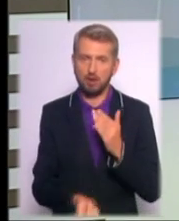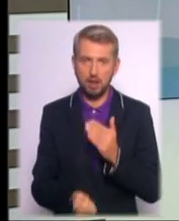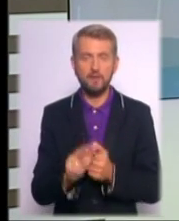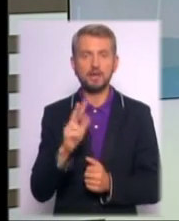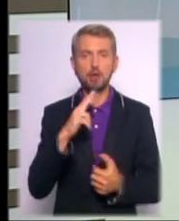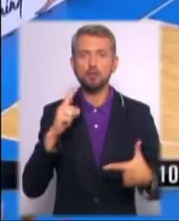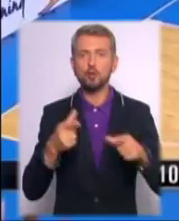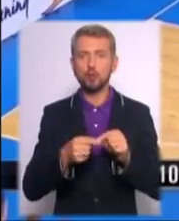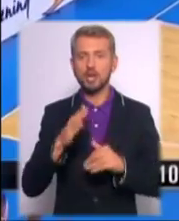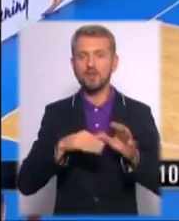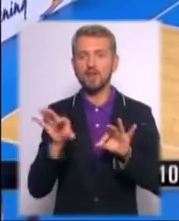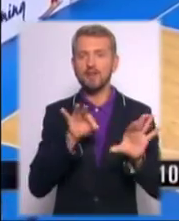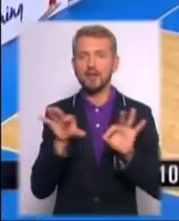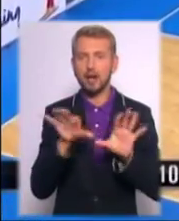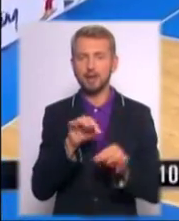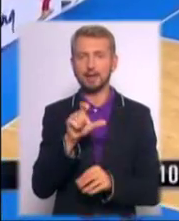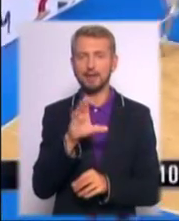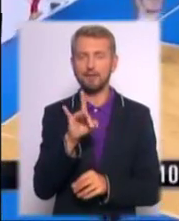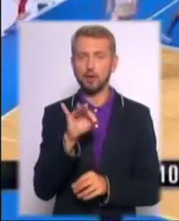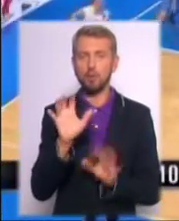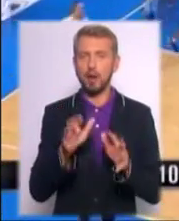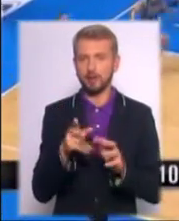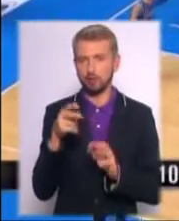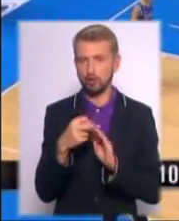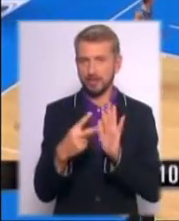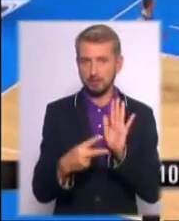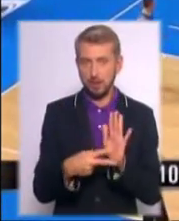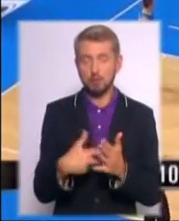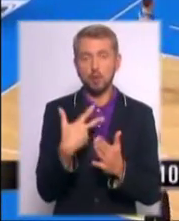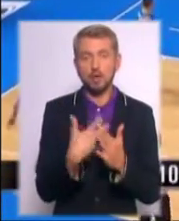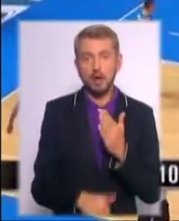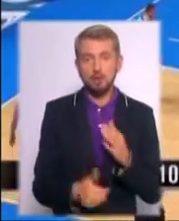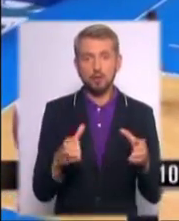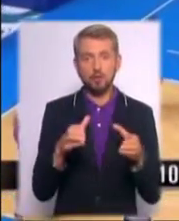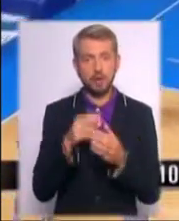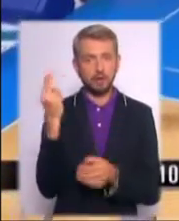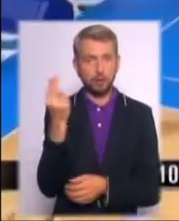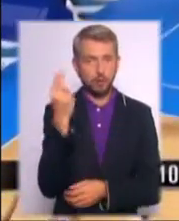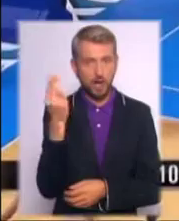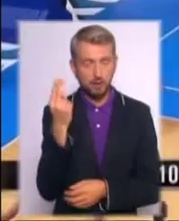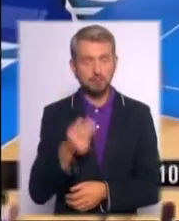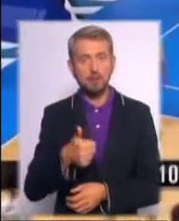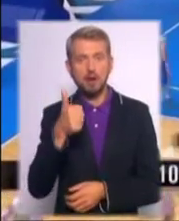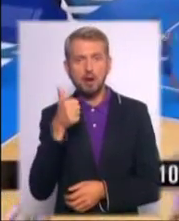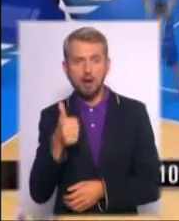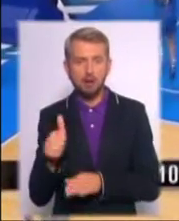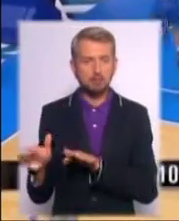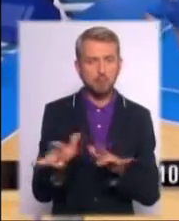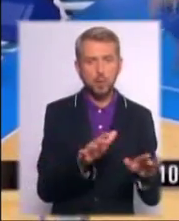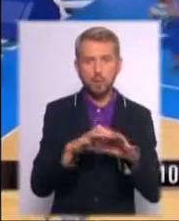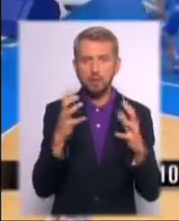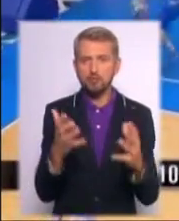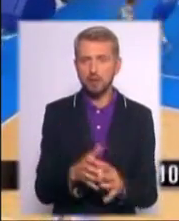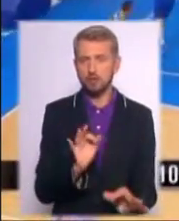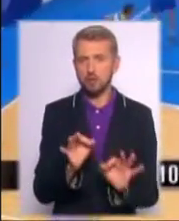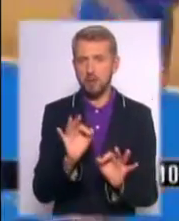третьому турі кваліфікації Євробаскету-2017, поступившись на виїзді команді Словенії. Гарний рух м'яча і пристойний відсоток